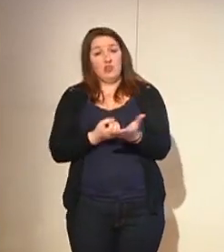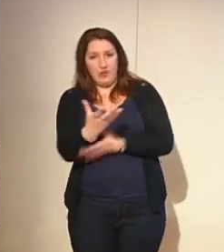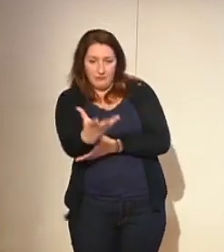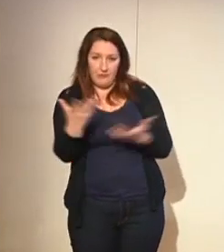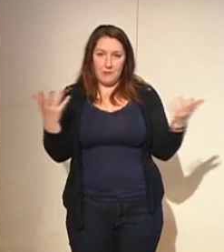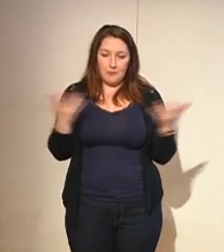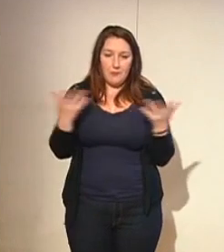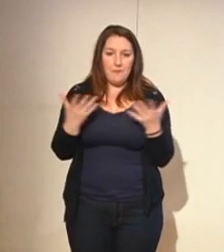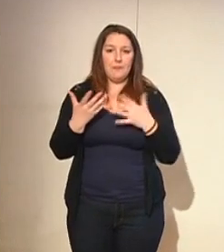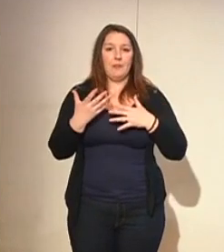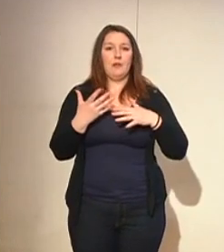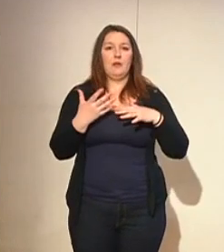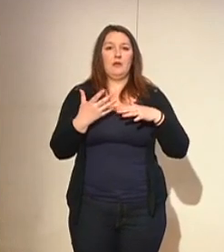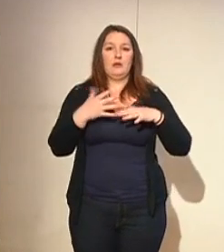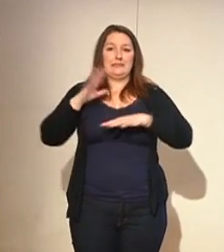des